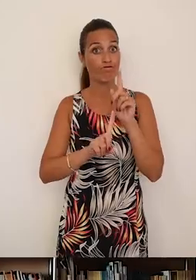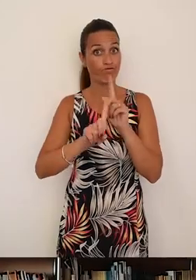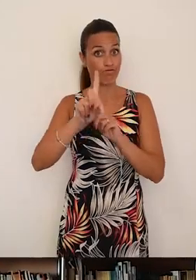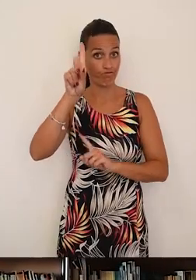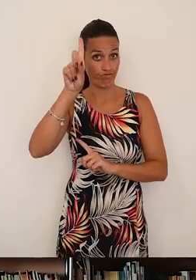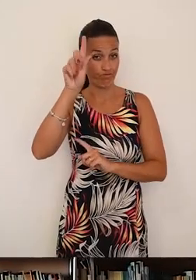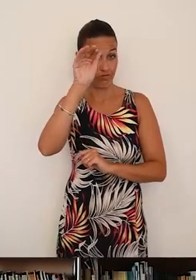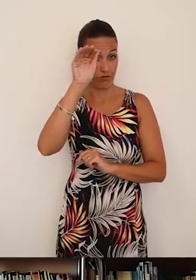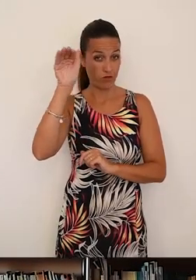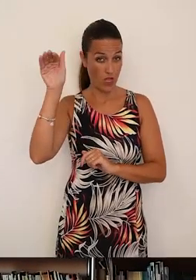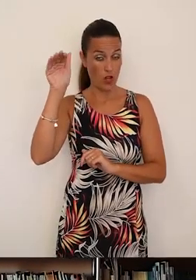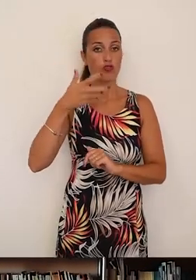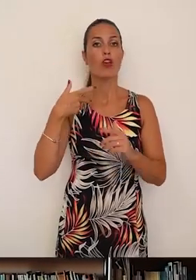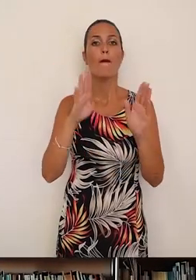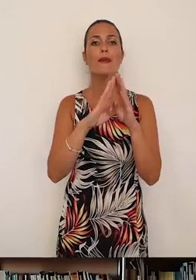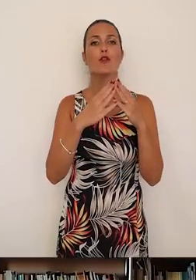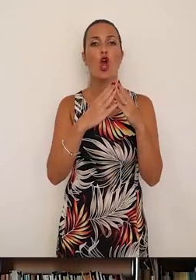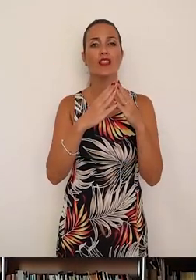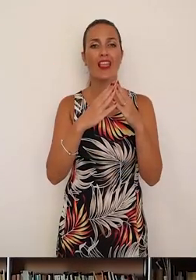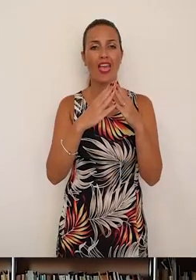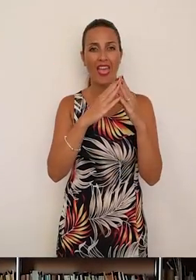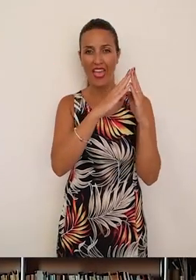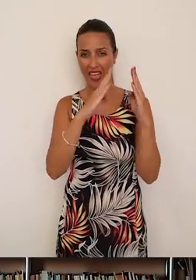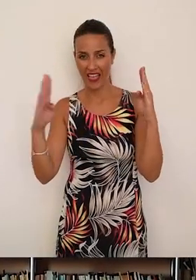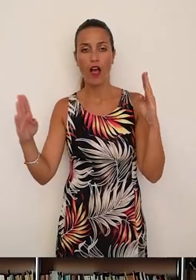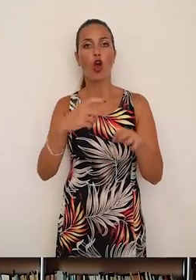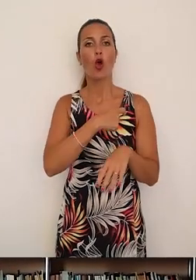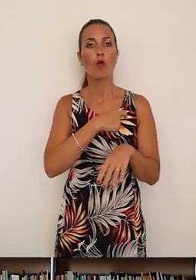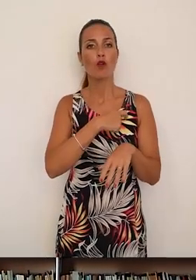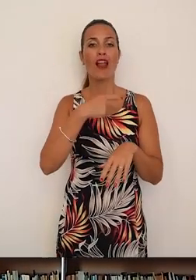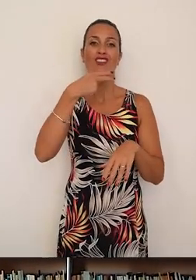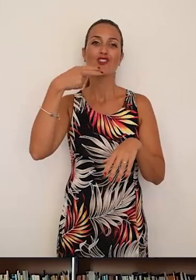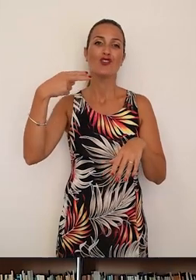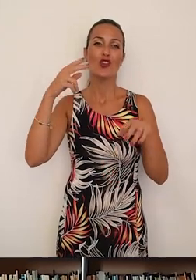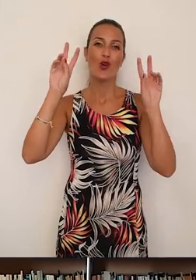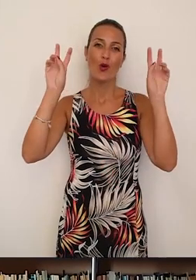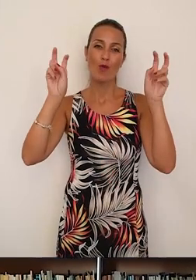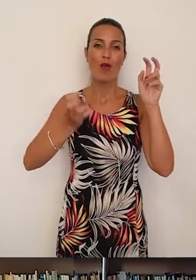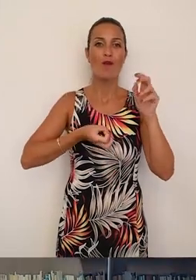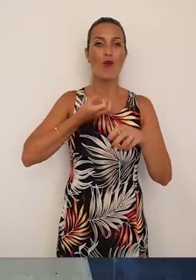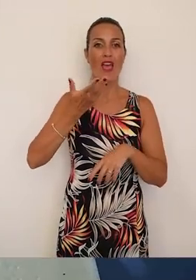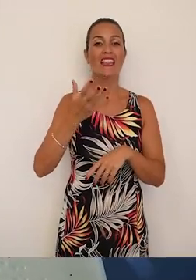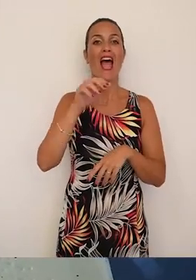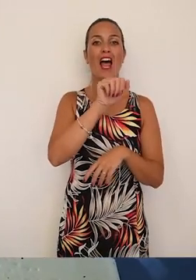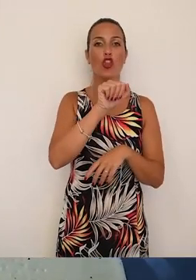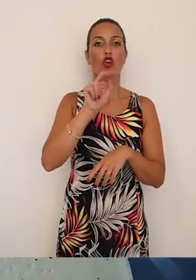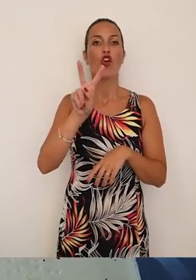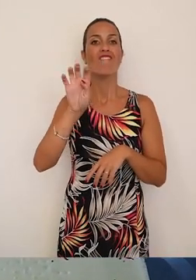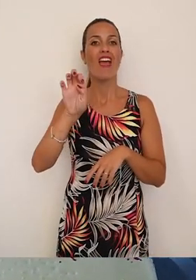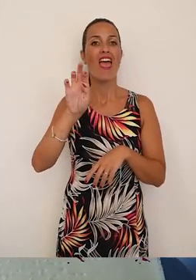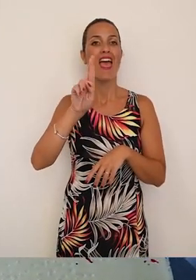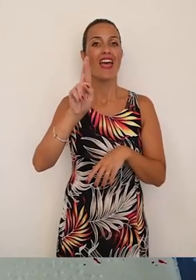Il piano superiore del palazzo ospita la biblioteca comunale intitolata al poeta eclettico salentino Antonio